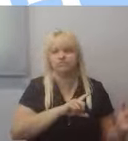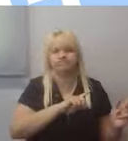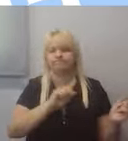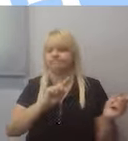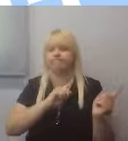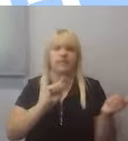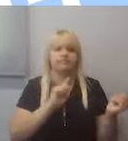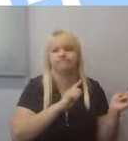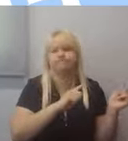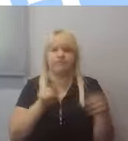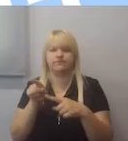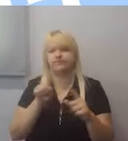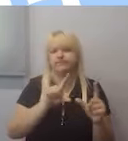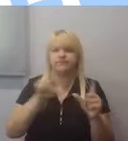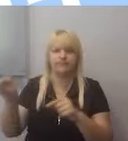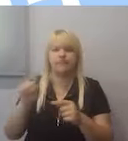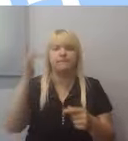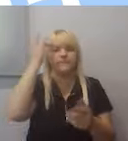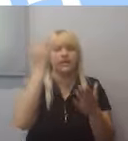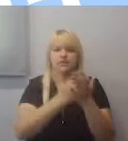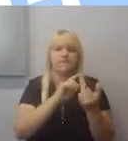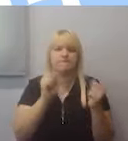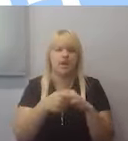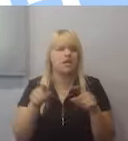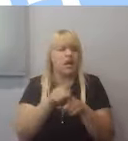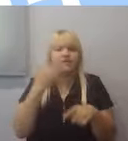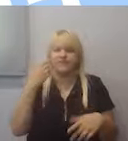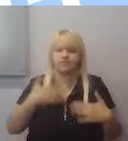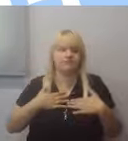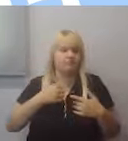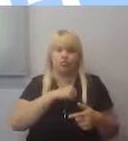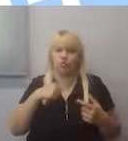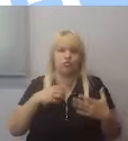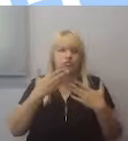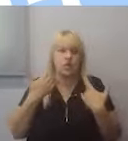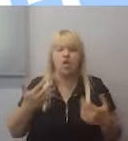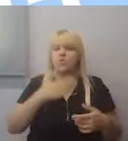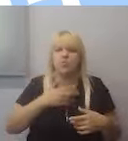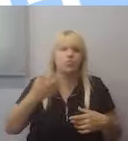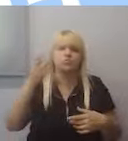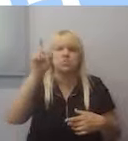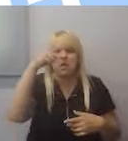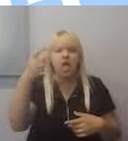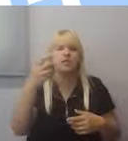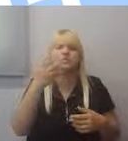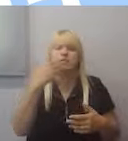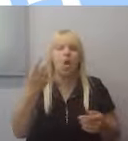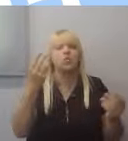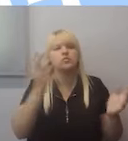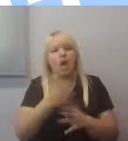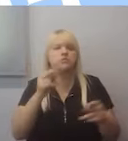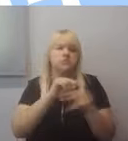nav viegli arī dienestā jo mūsu mediķi nav gatavoti kara situācijām nedz